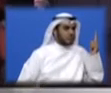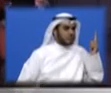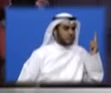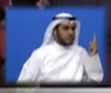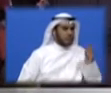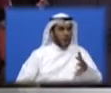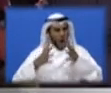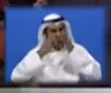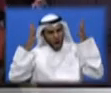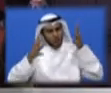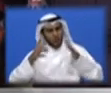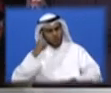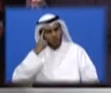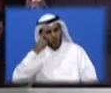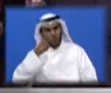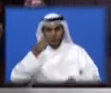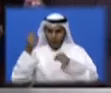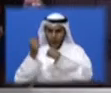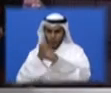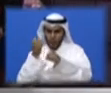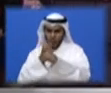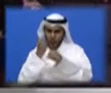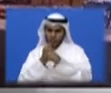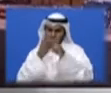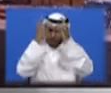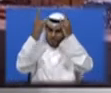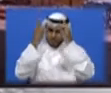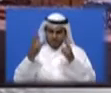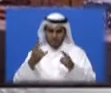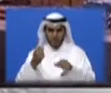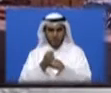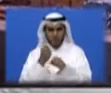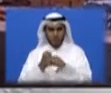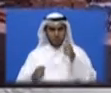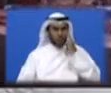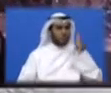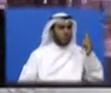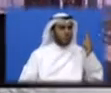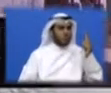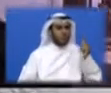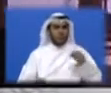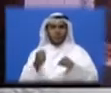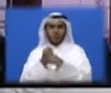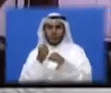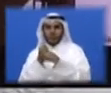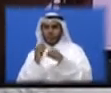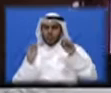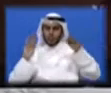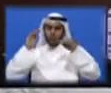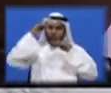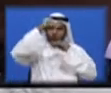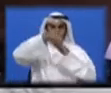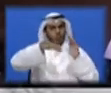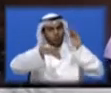من أكبر مشاريع البنية التحتية متعددة الأدوار في الكويت هما مشروع تطوير طريق جمال عبد الناصر